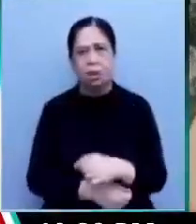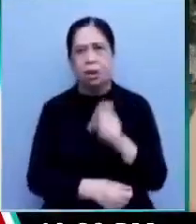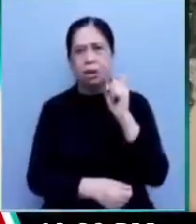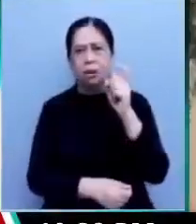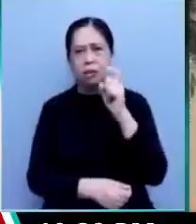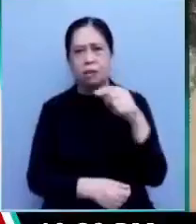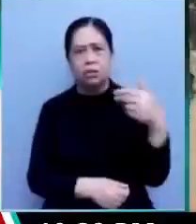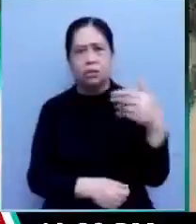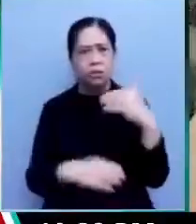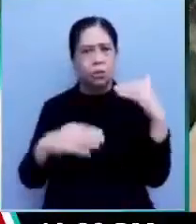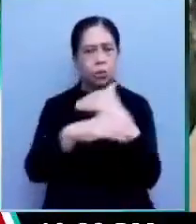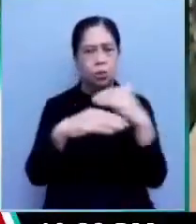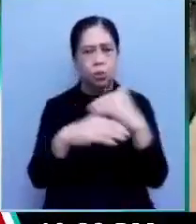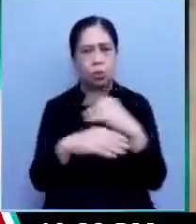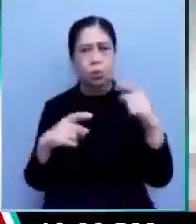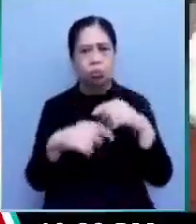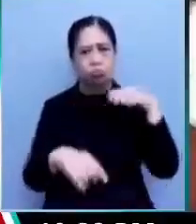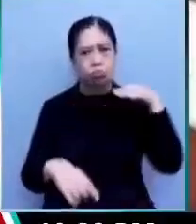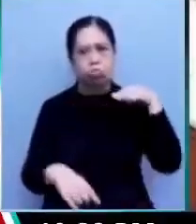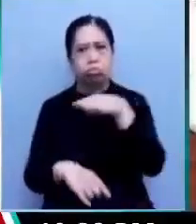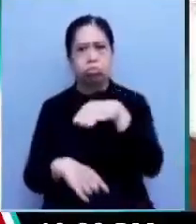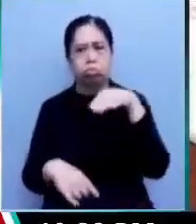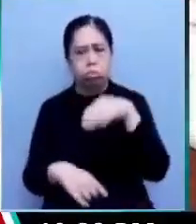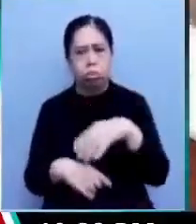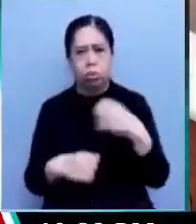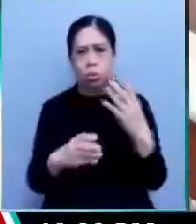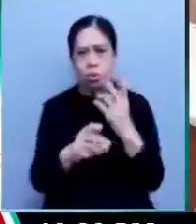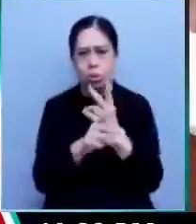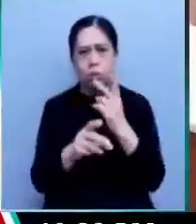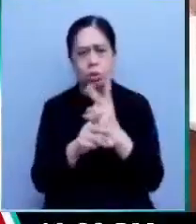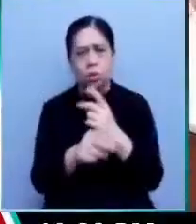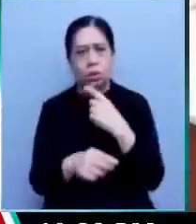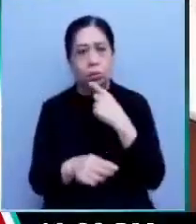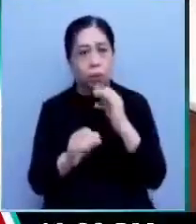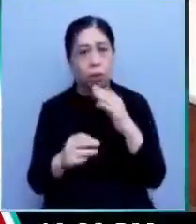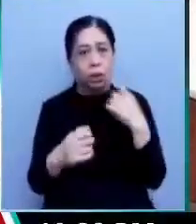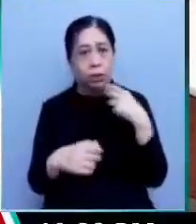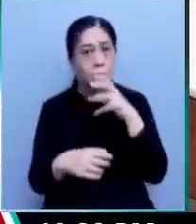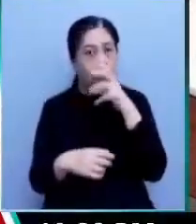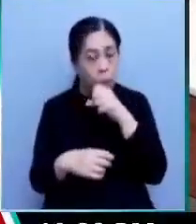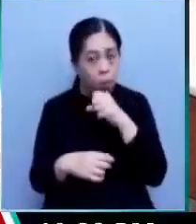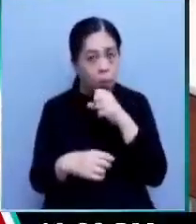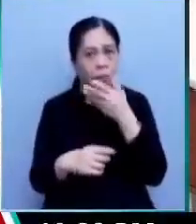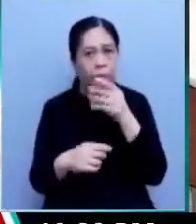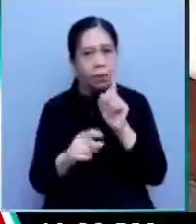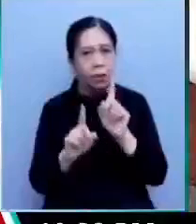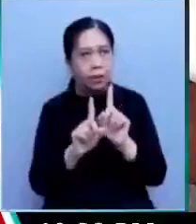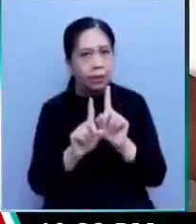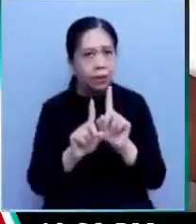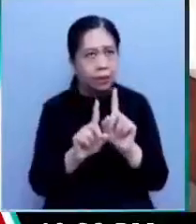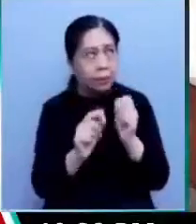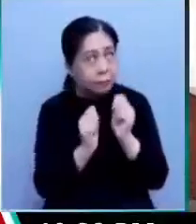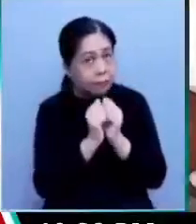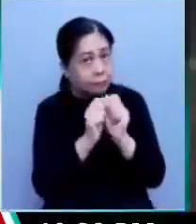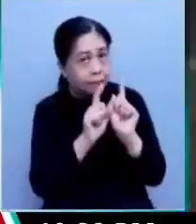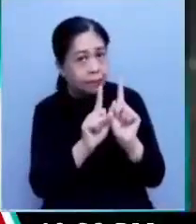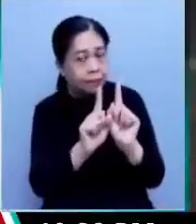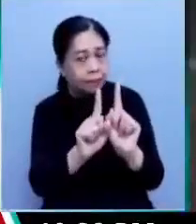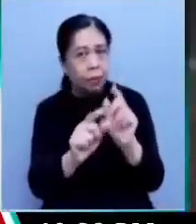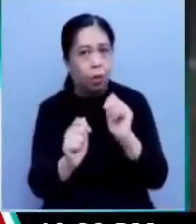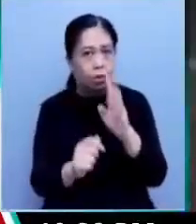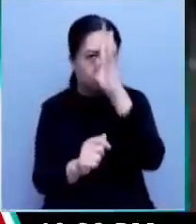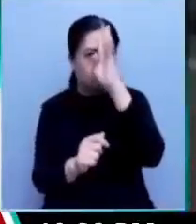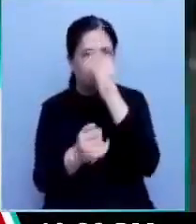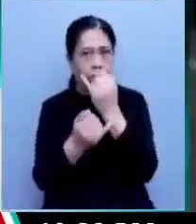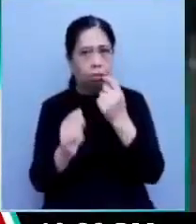po siya bigla kasi dire-diretso po yung sasakyan. Lagi kong sinasabi sa kanya, pag may matanda, magsabi lang siya na gusto niyan tumawid, huwag yung basta-basta. Ayon